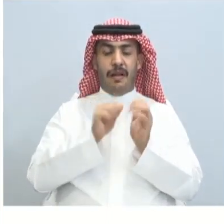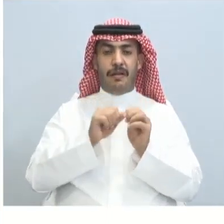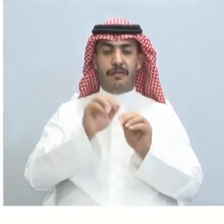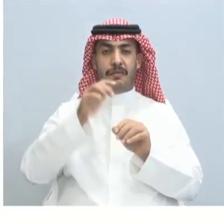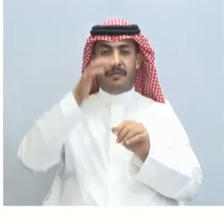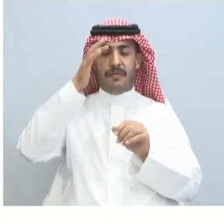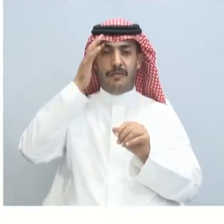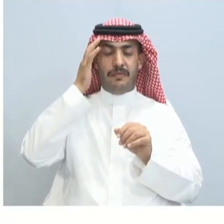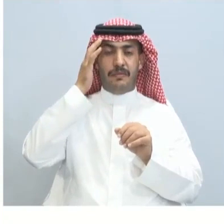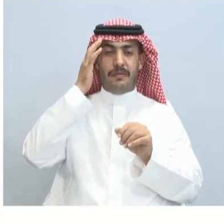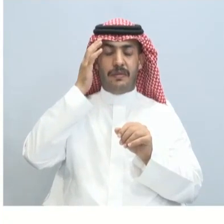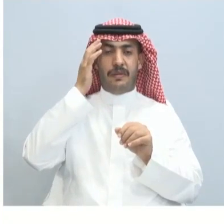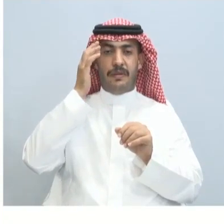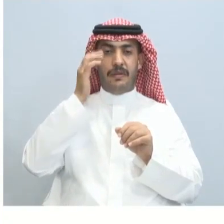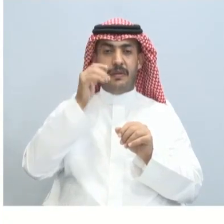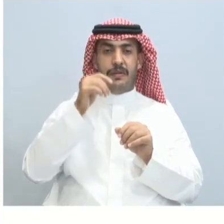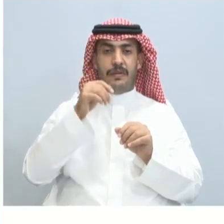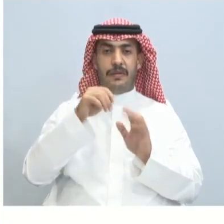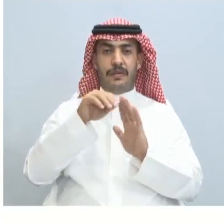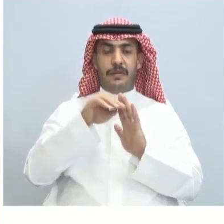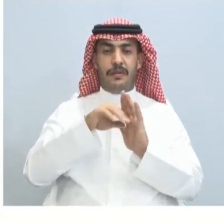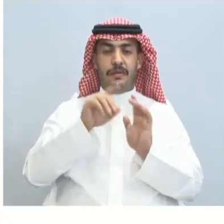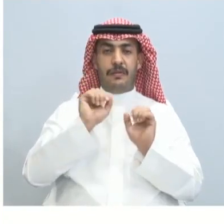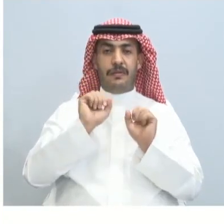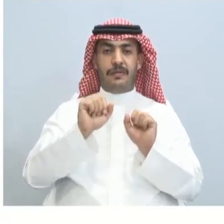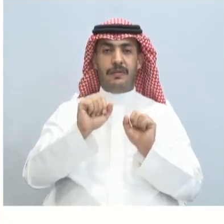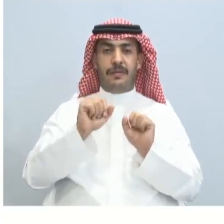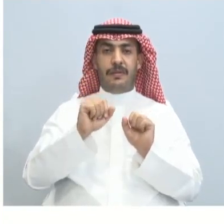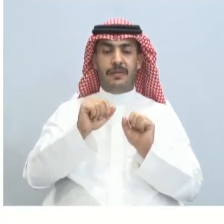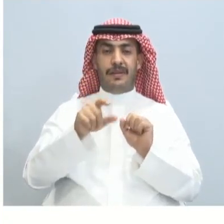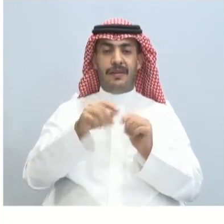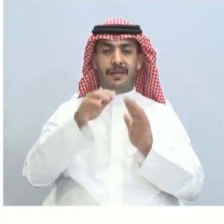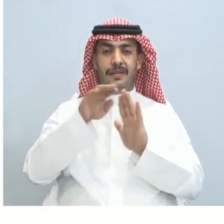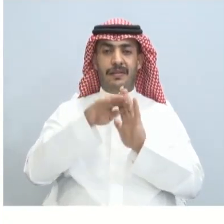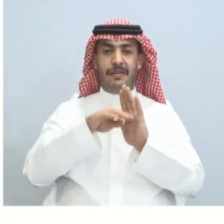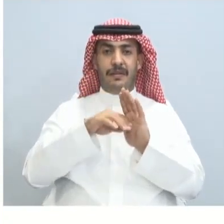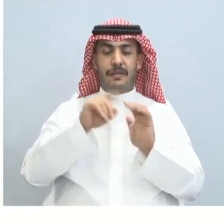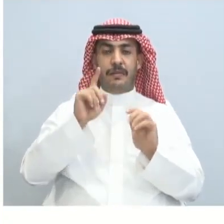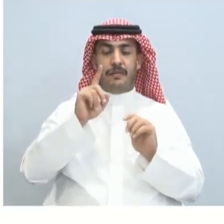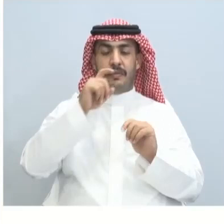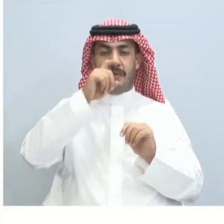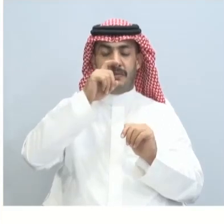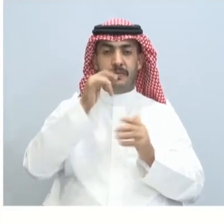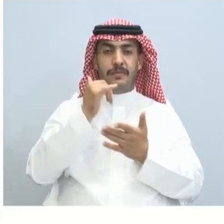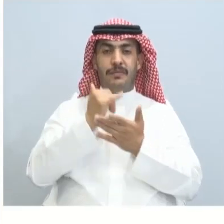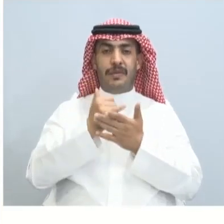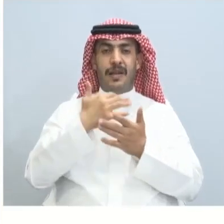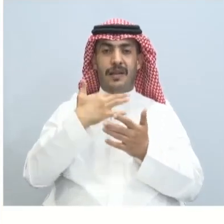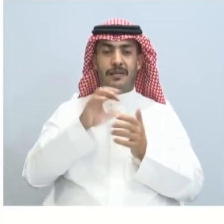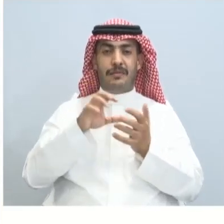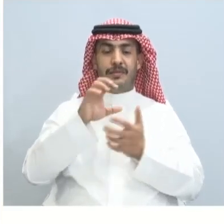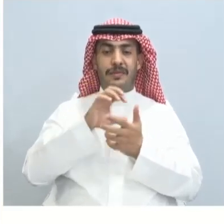بحكم ان لا تعني له مثلا هذه العبارات شيء ولكنها قد تتسبب